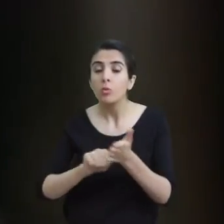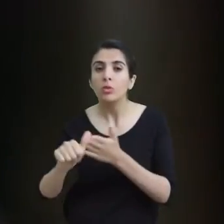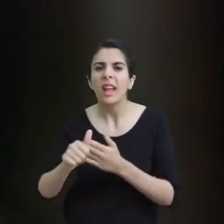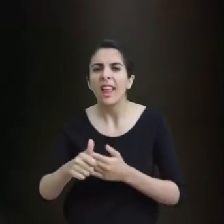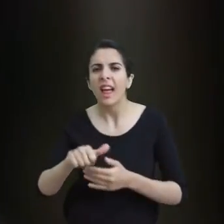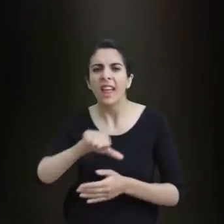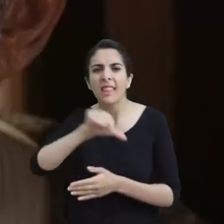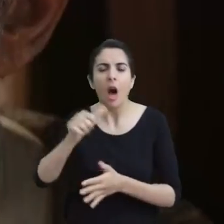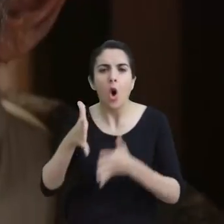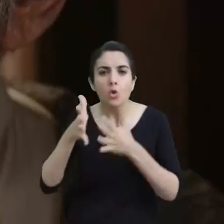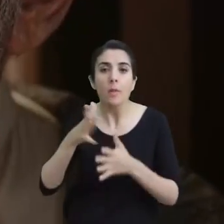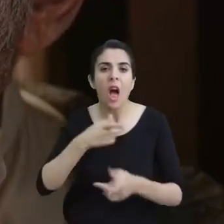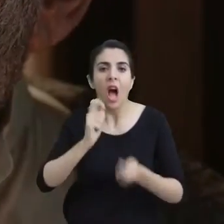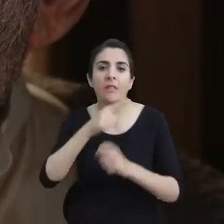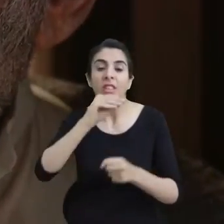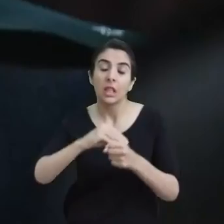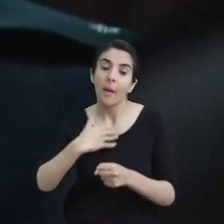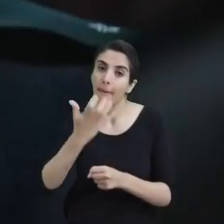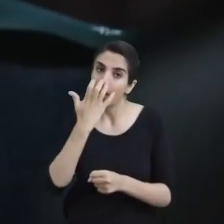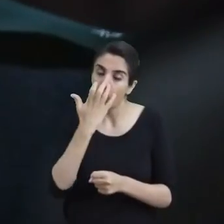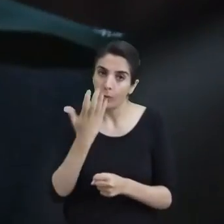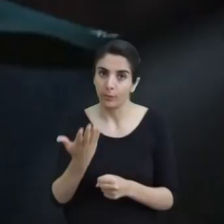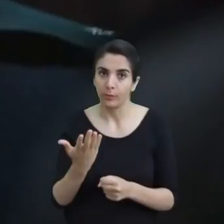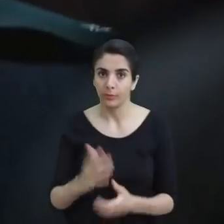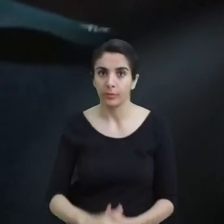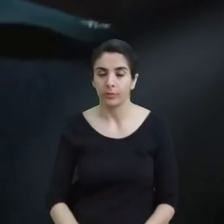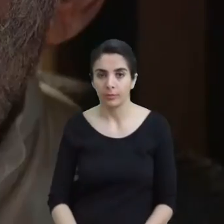yağ toptancılarını bu bizim hamallar kahvesine bekleriz.